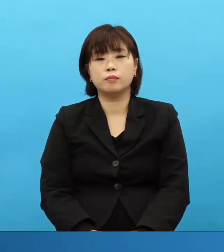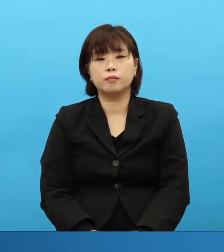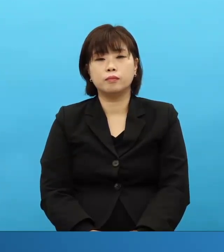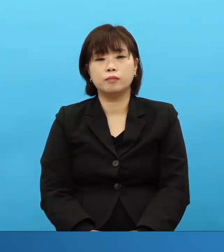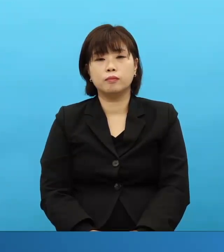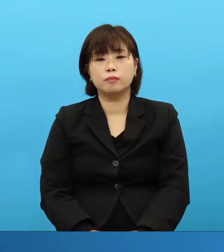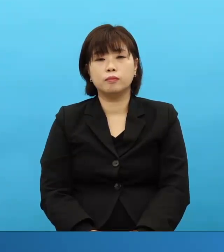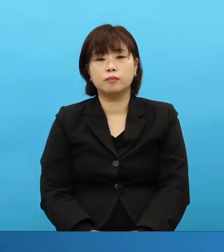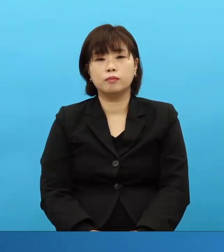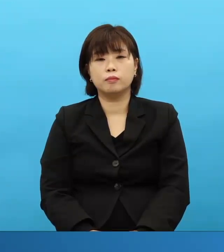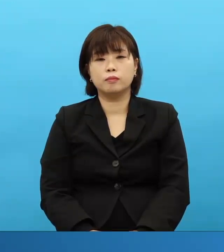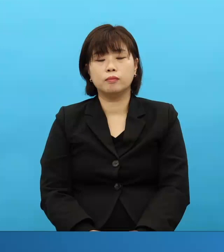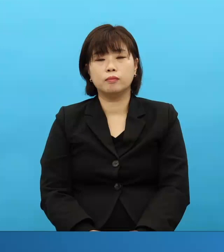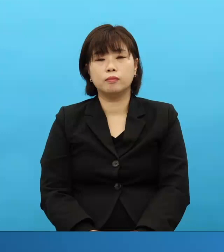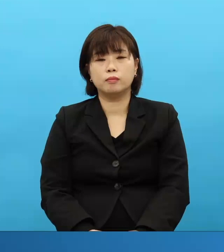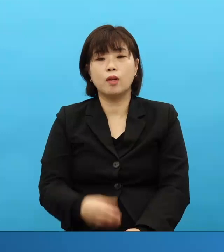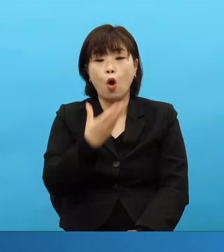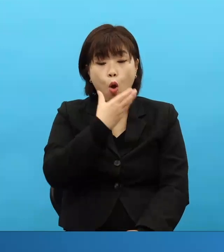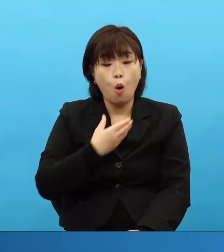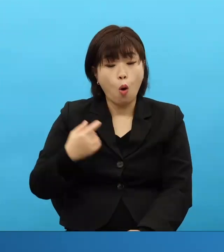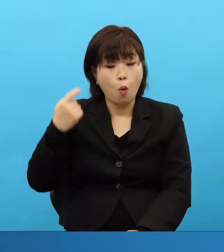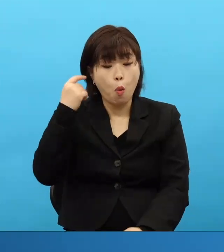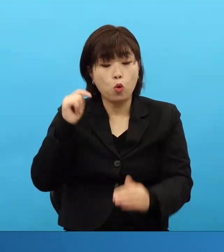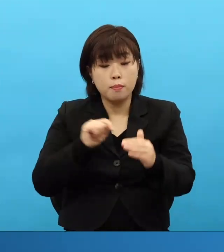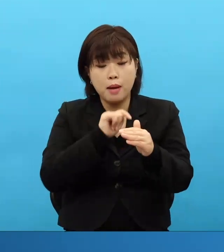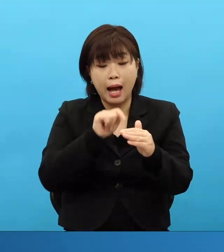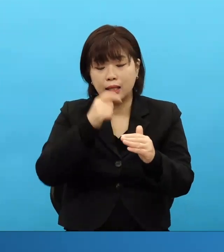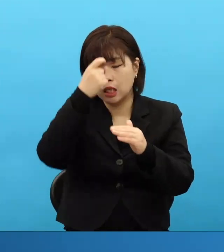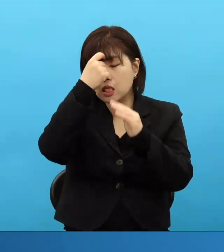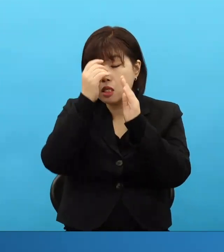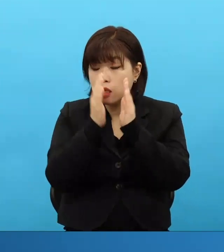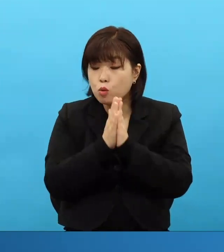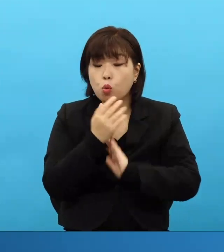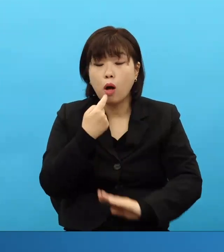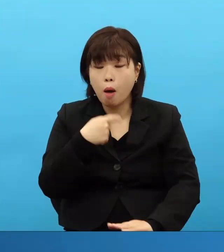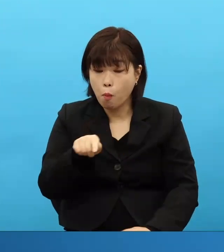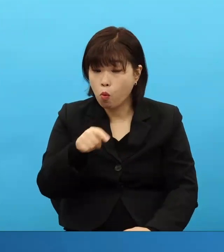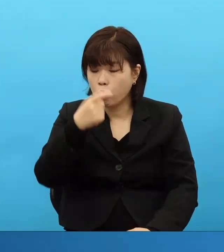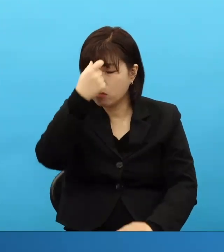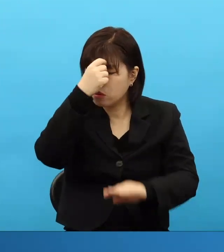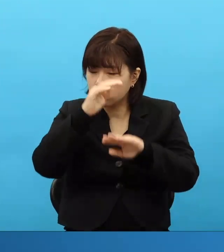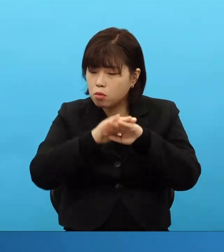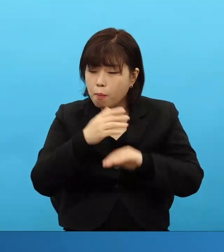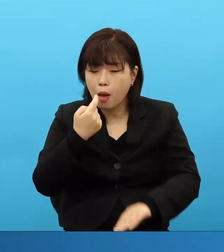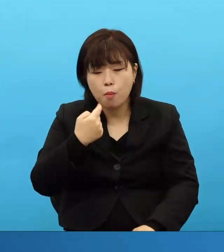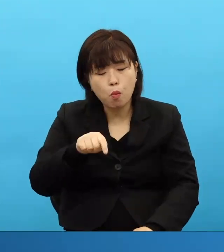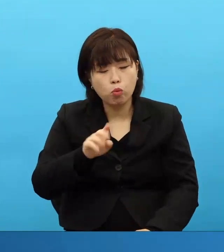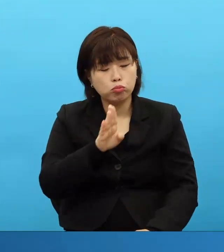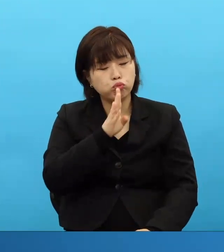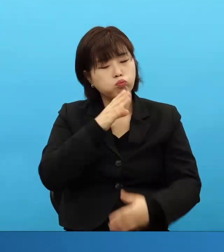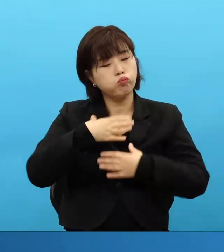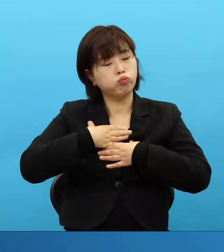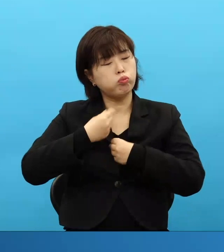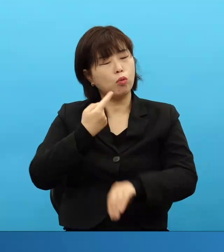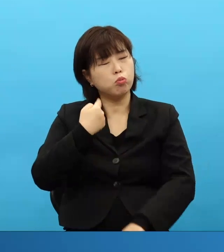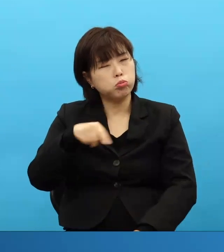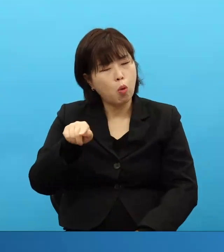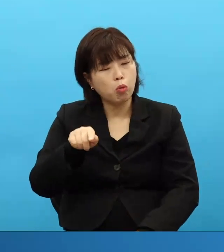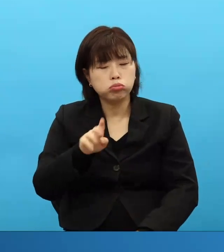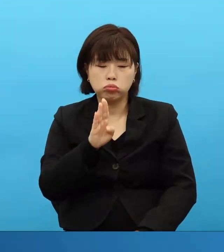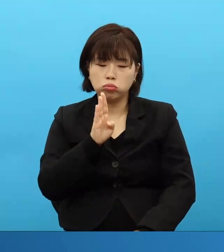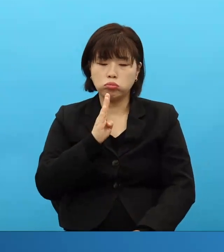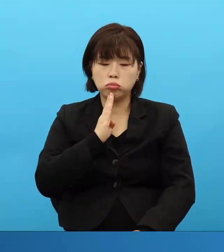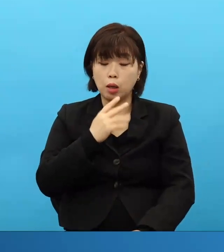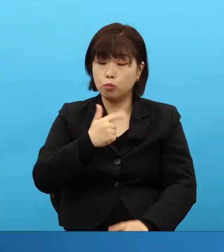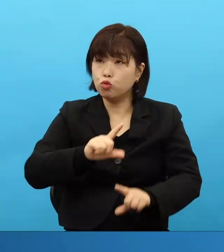복음 안에 있는 기도, If that is so, then the prayer that's inside 예배. the gospel, worship, 참된 안식일, true Sabbath, 참된